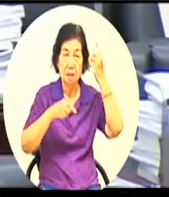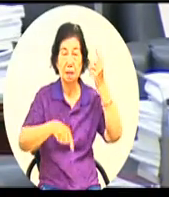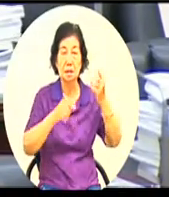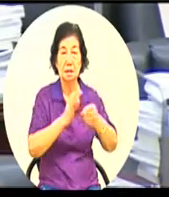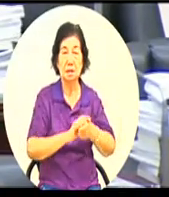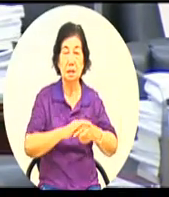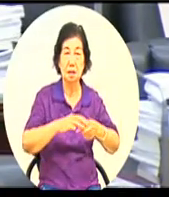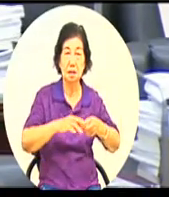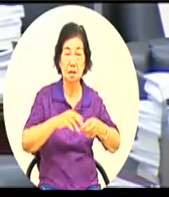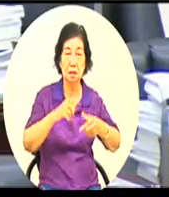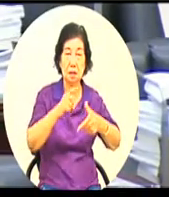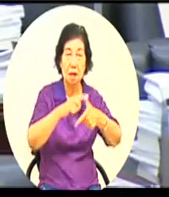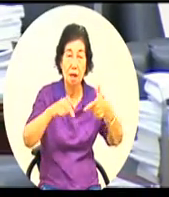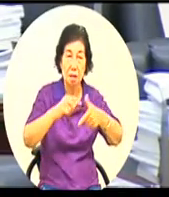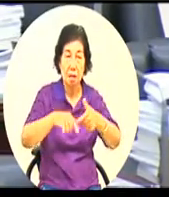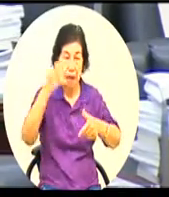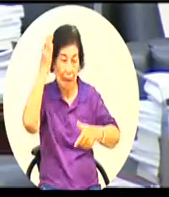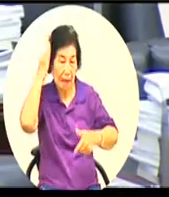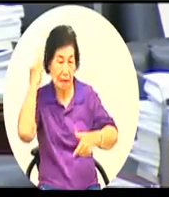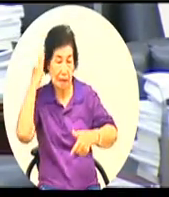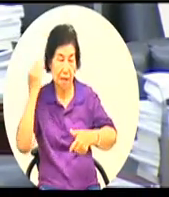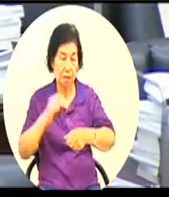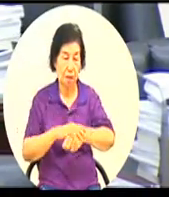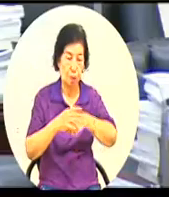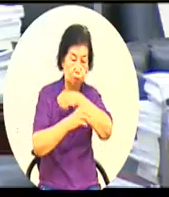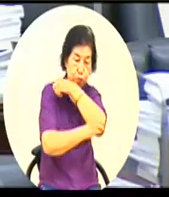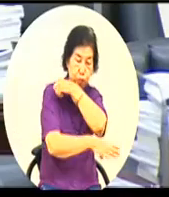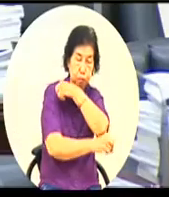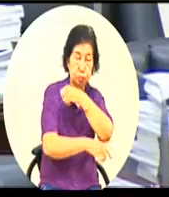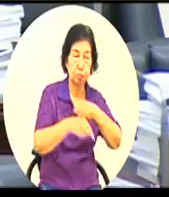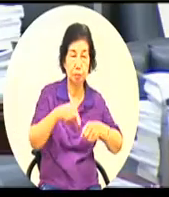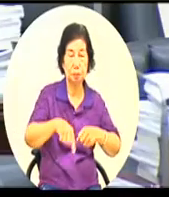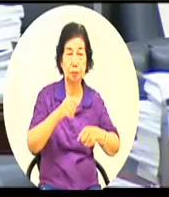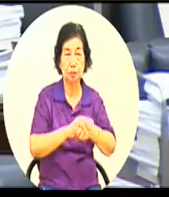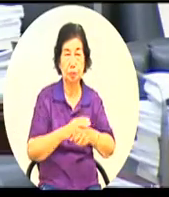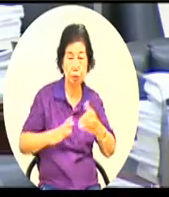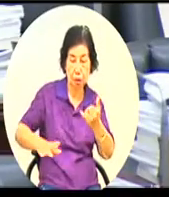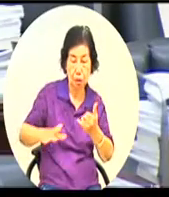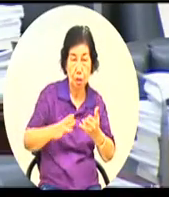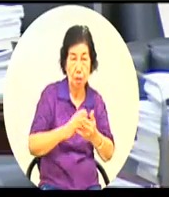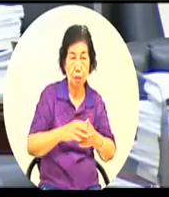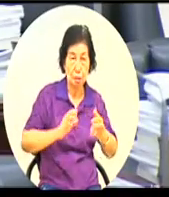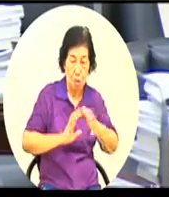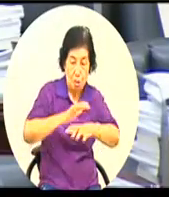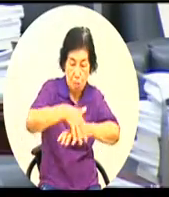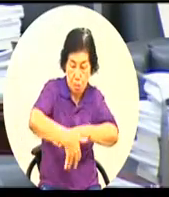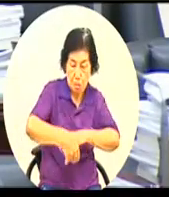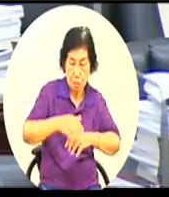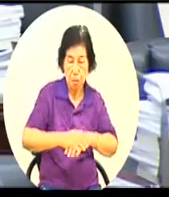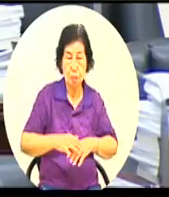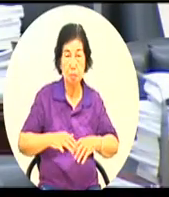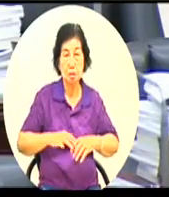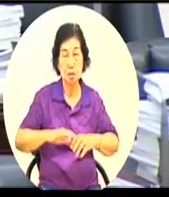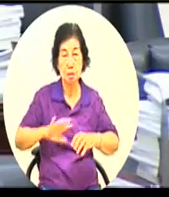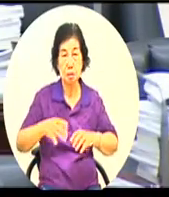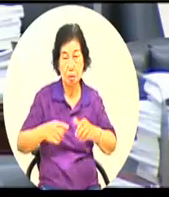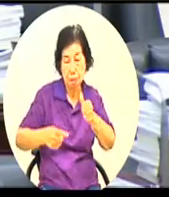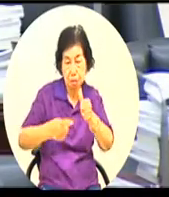34.7%，全世界上高的，这应该叫做全世界第一。